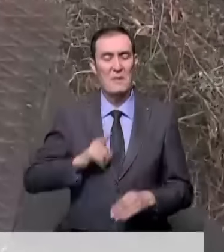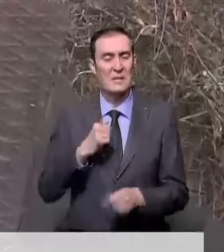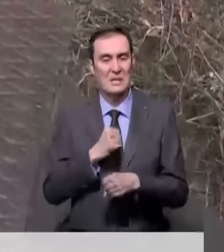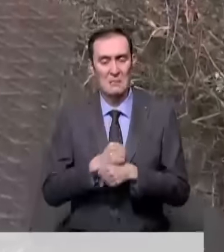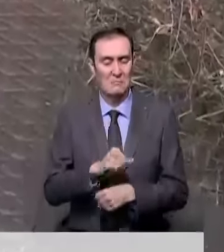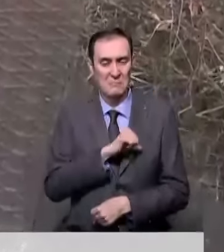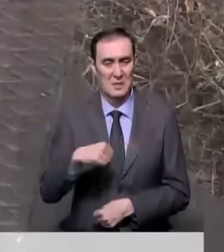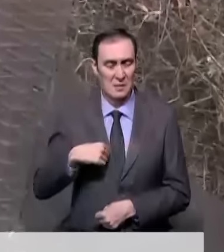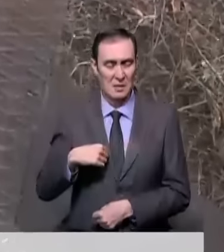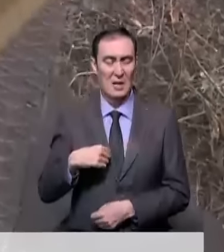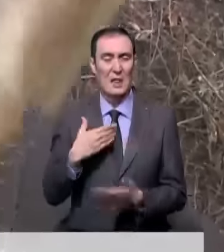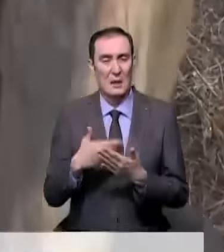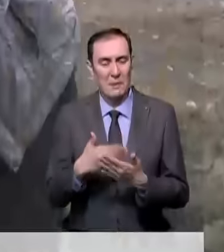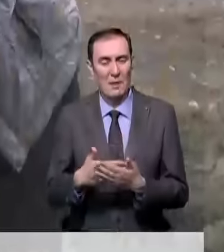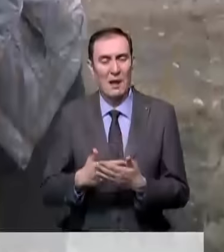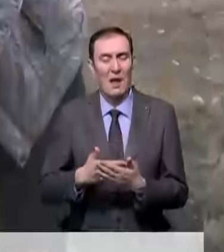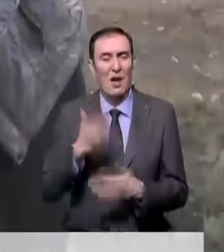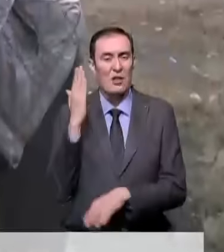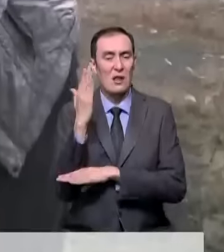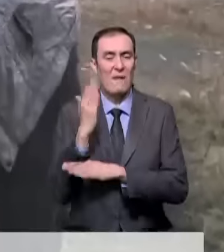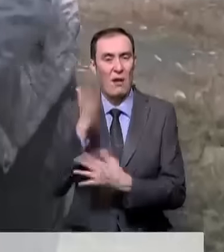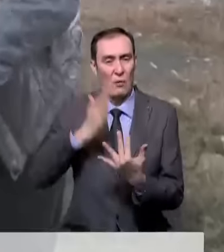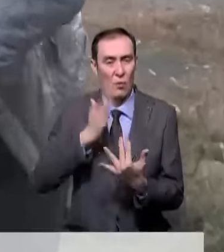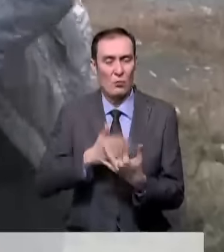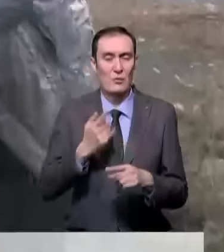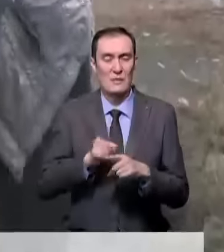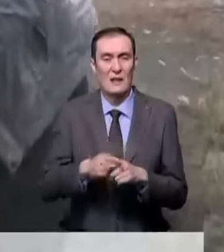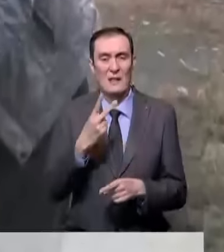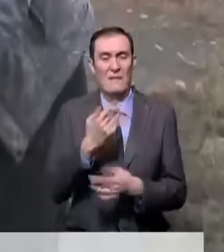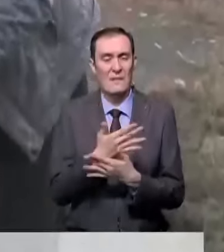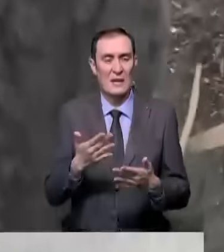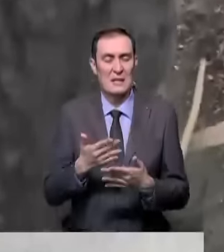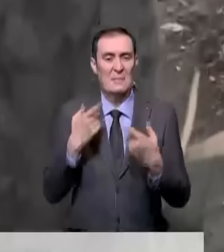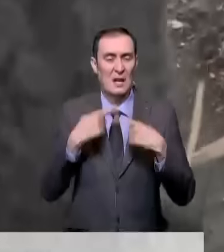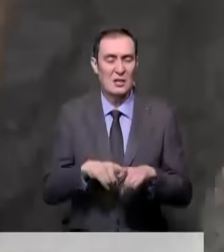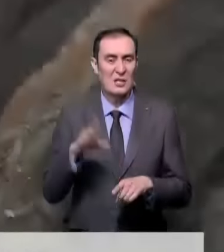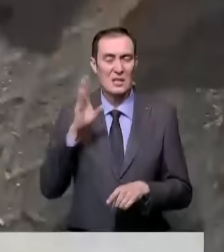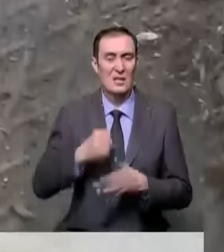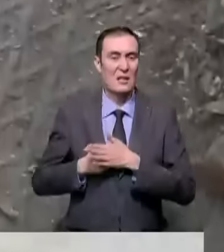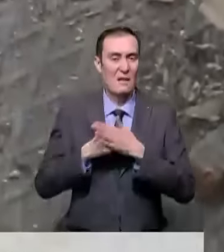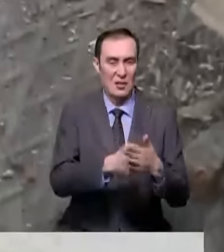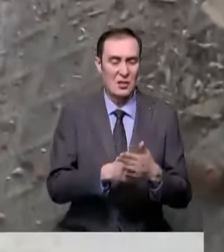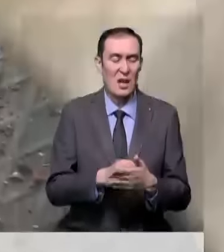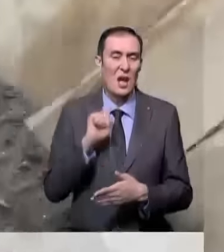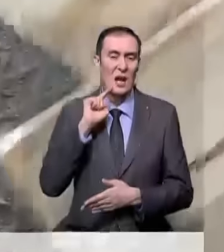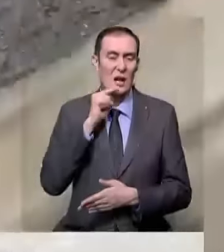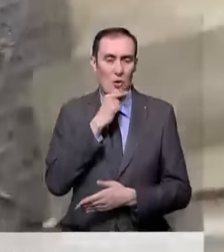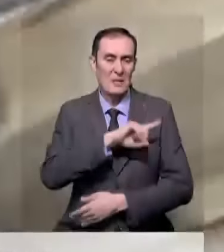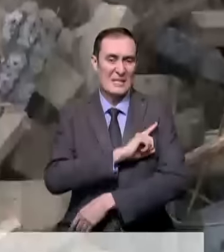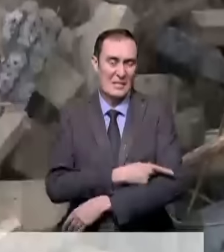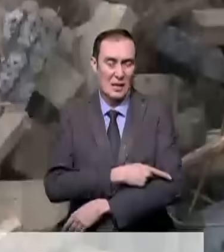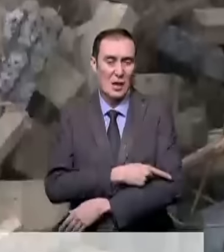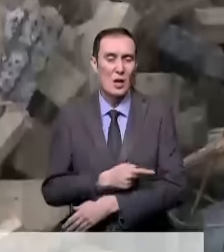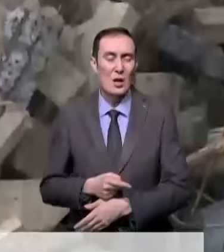сделал самостоятельно. К примеру, дровокол. Их у него даже два вида – механический и гидравлический. Оба экономят силы и время,